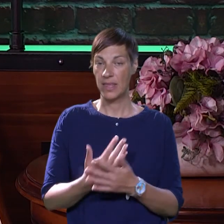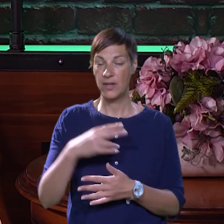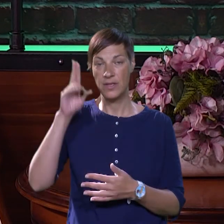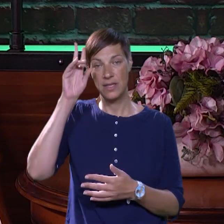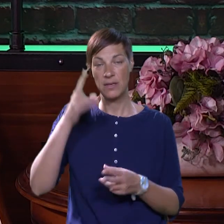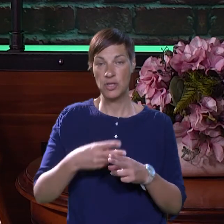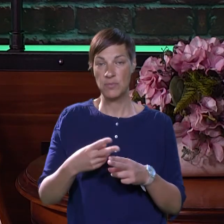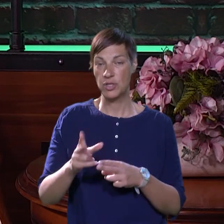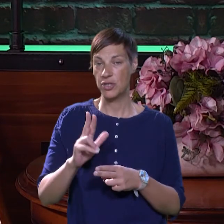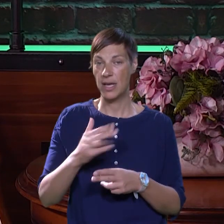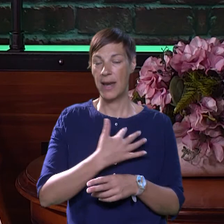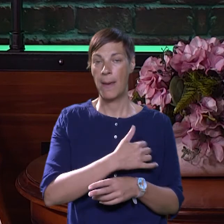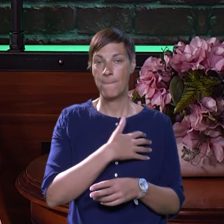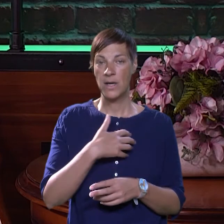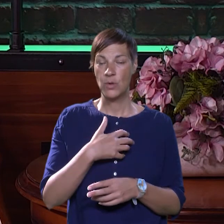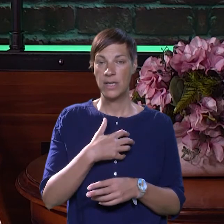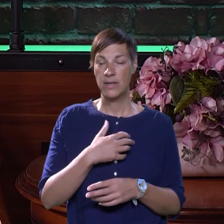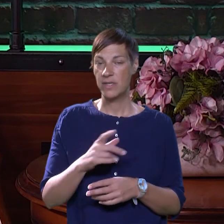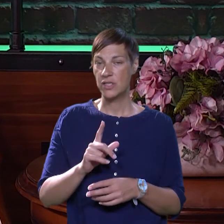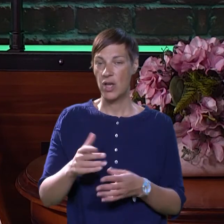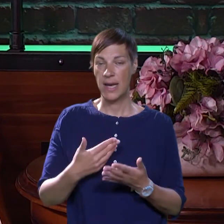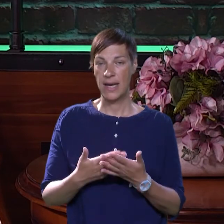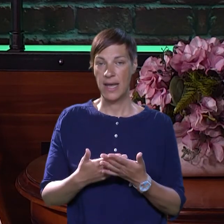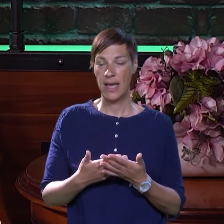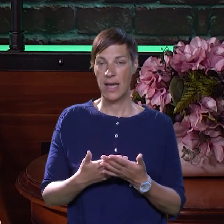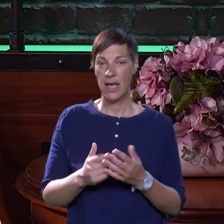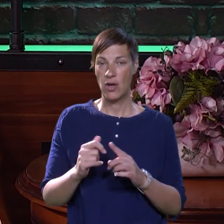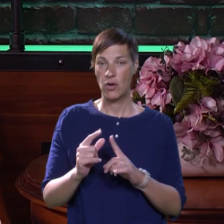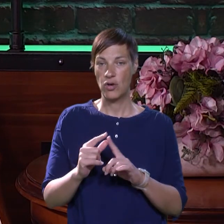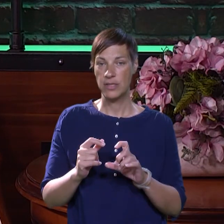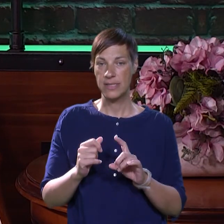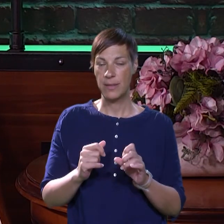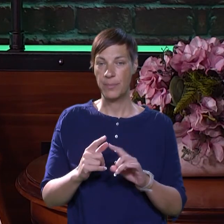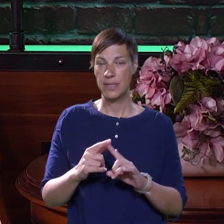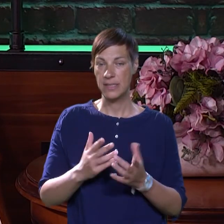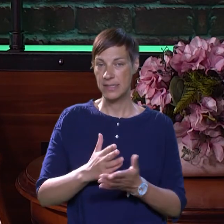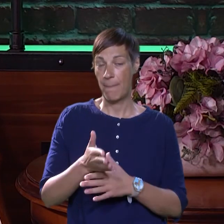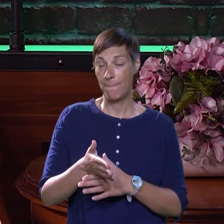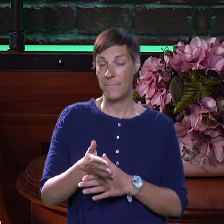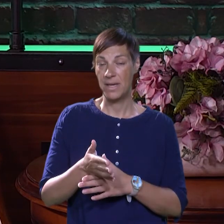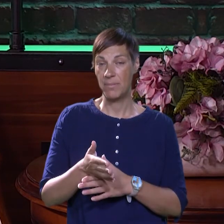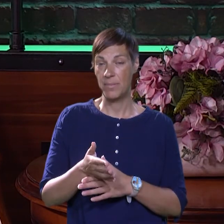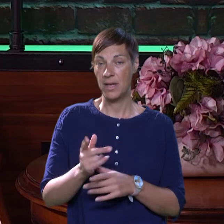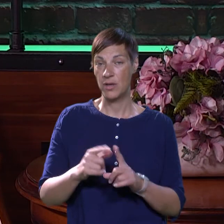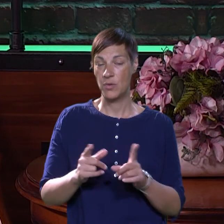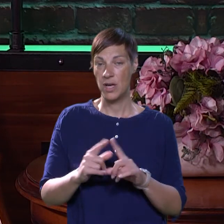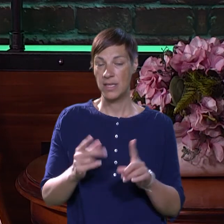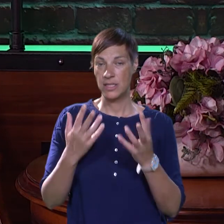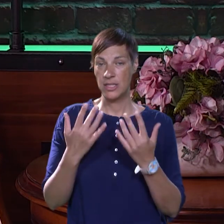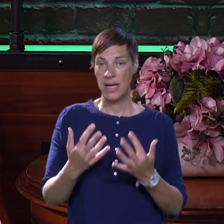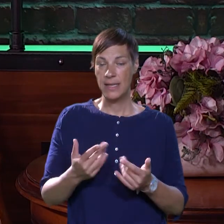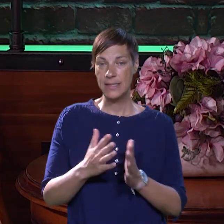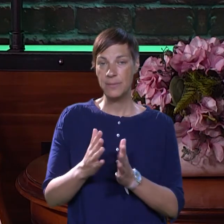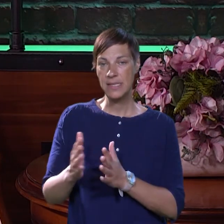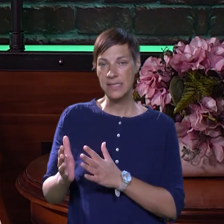inovativan je možda zbog toga zato što ga još nema u Hrvatskoj, a ne kao koncept. Kao koncept se primjenjuje u različitim